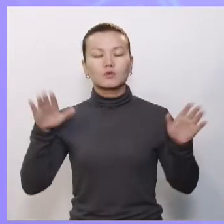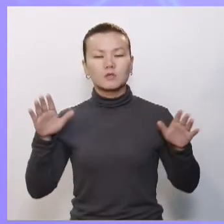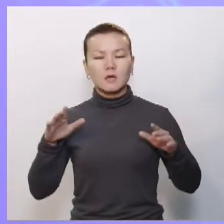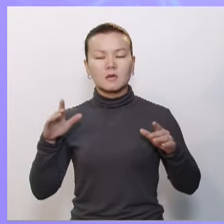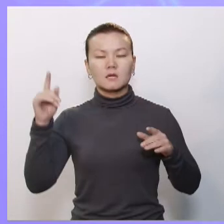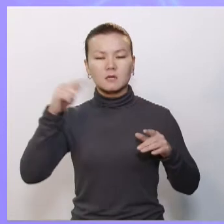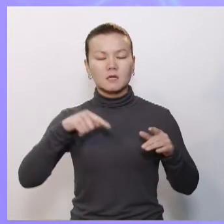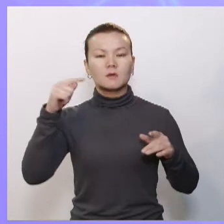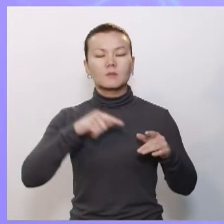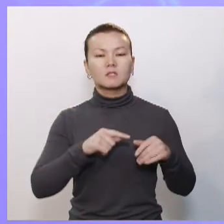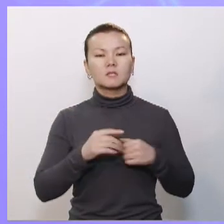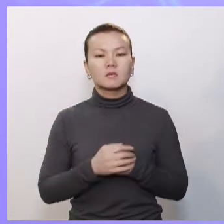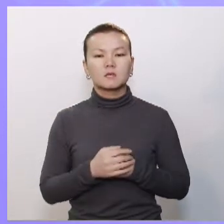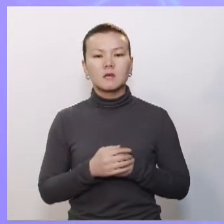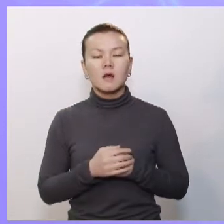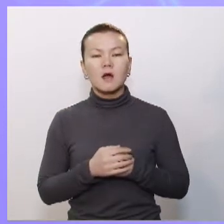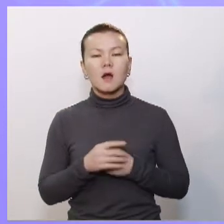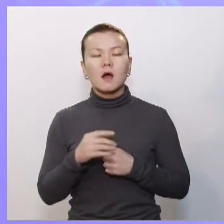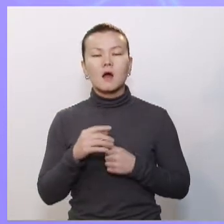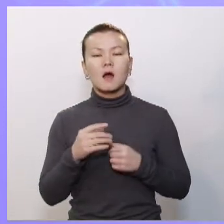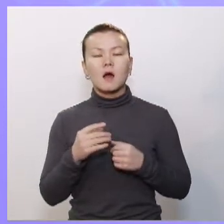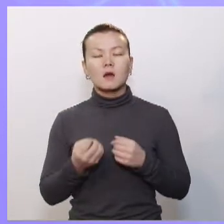Бай чечекей гүл ачат.